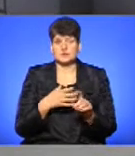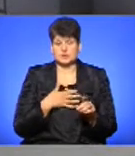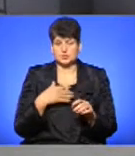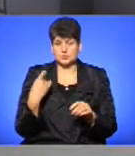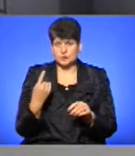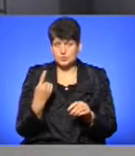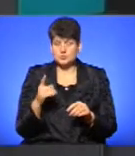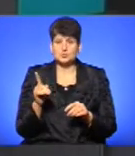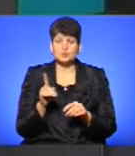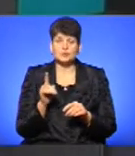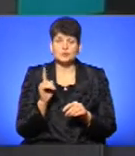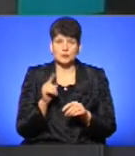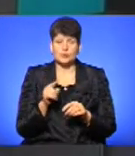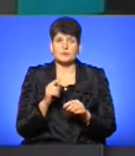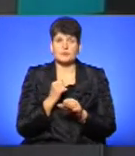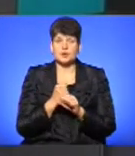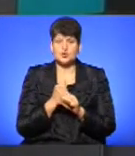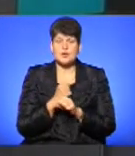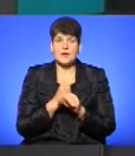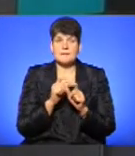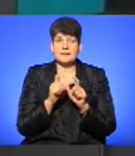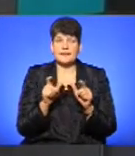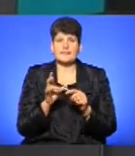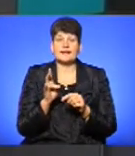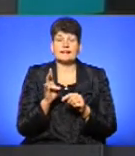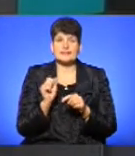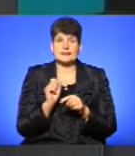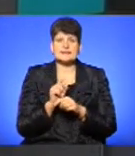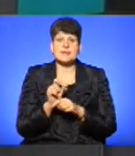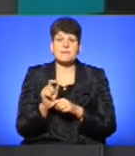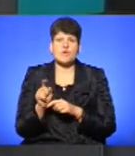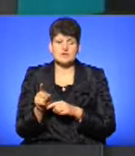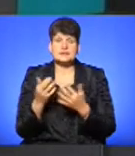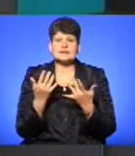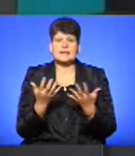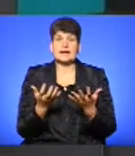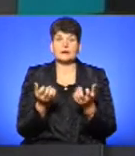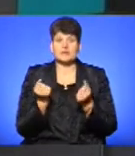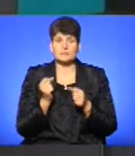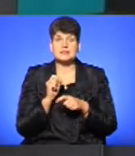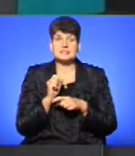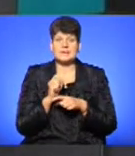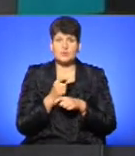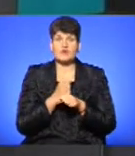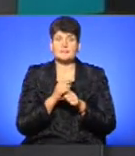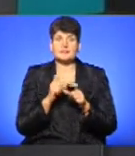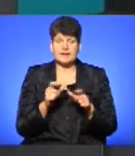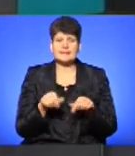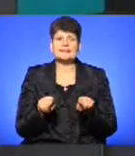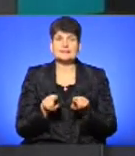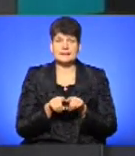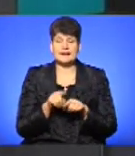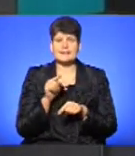відповідно, працюють аптеки за замовленням. Тобто, скільки отримують замовлення аптеки, відповідно, так вони